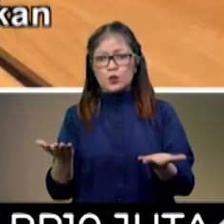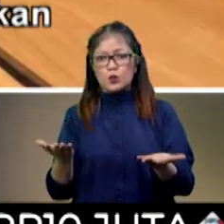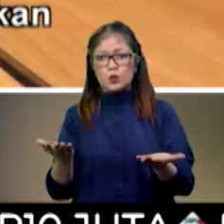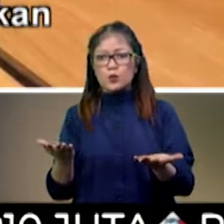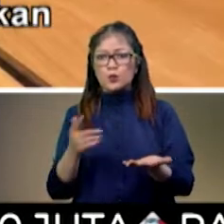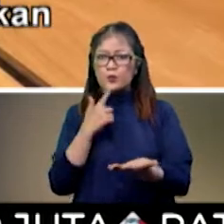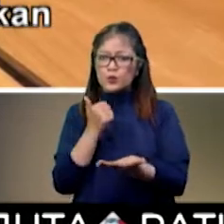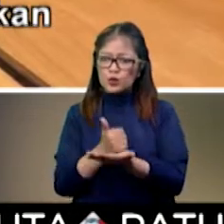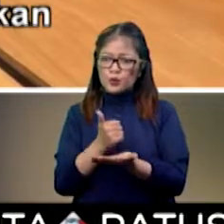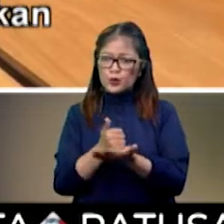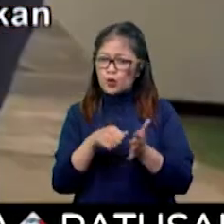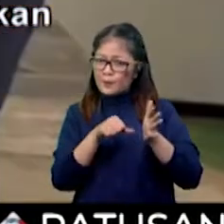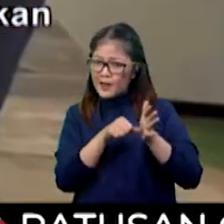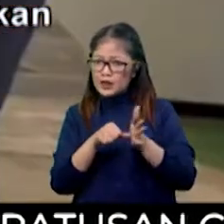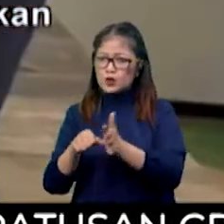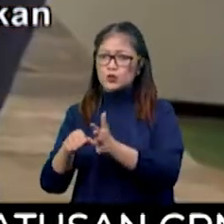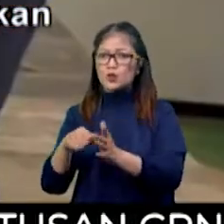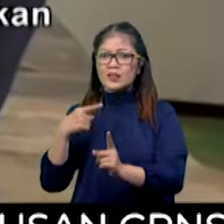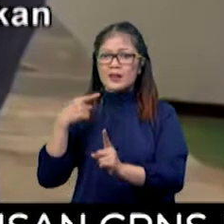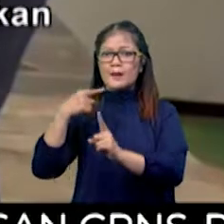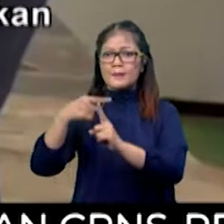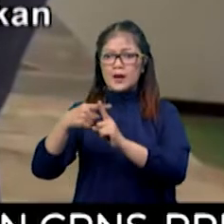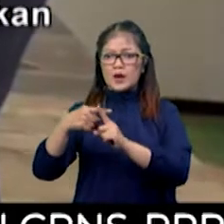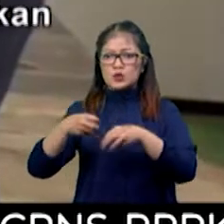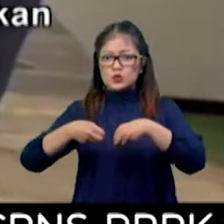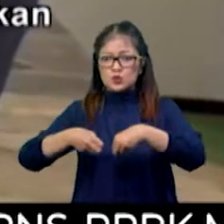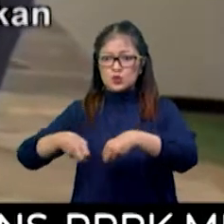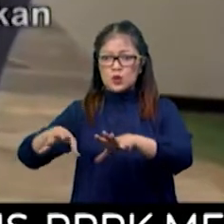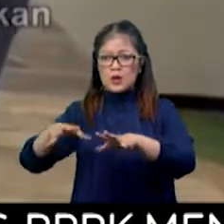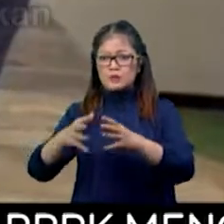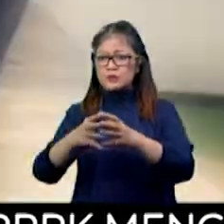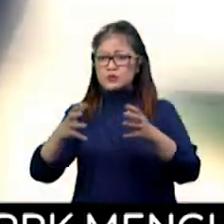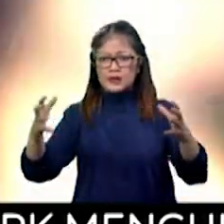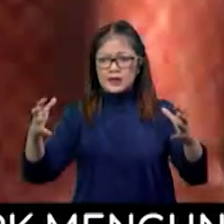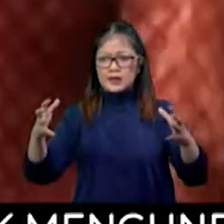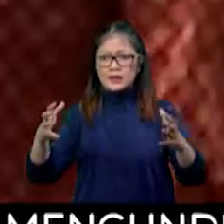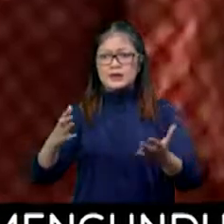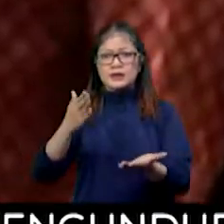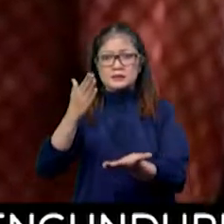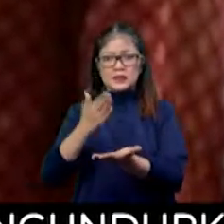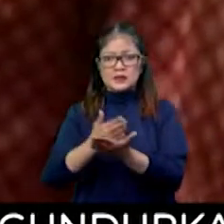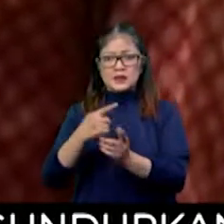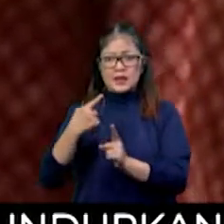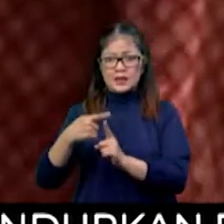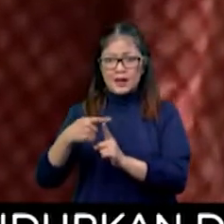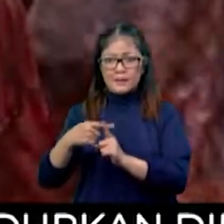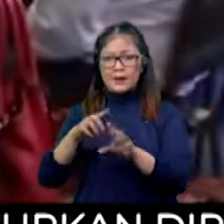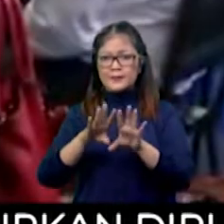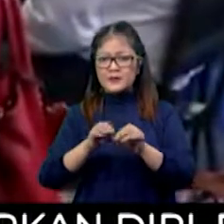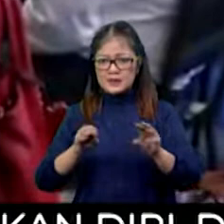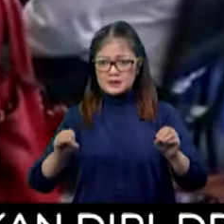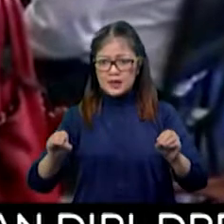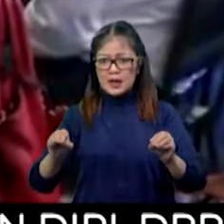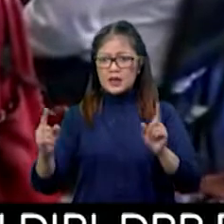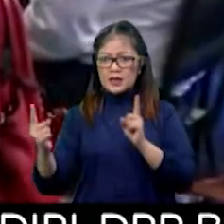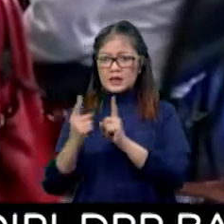market more strategically to key geography and key demography. Menparekraf juga bertemu dengan Menteri